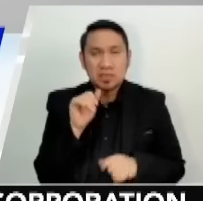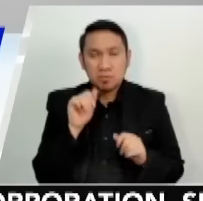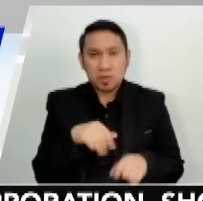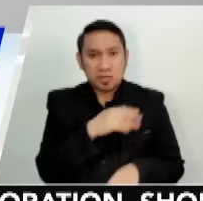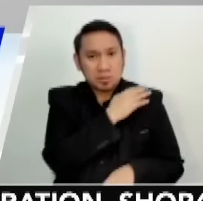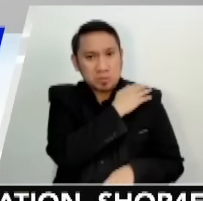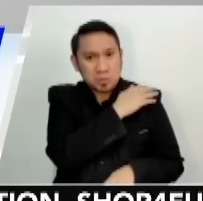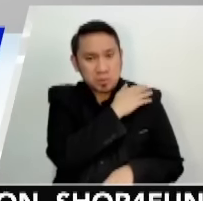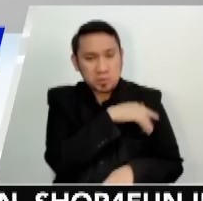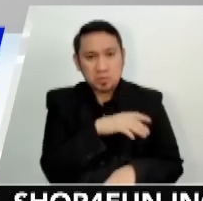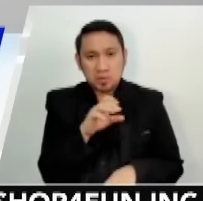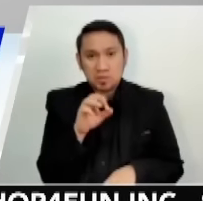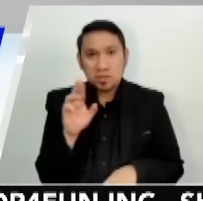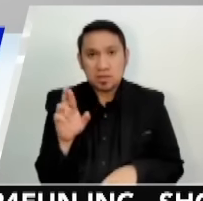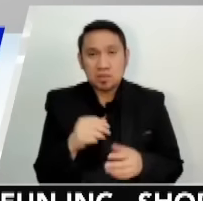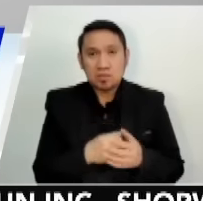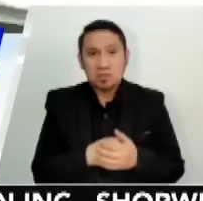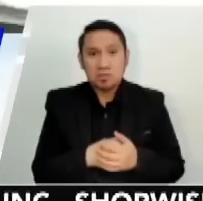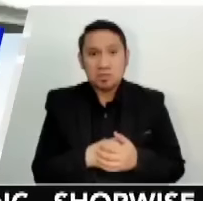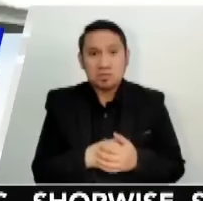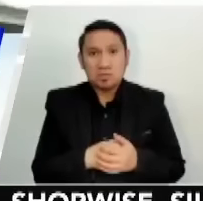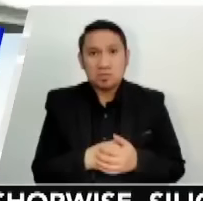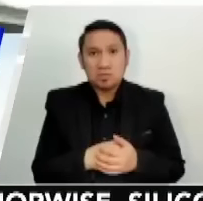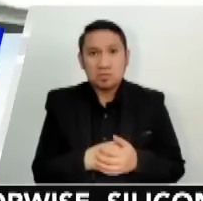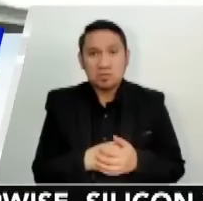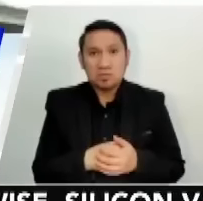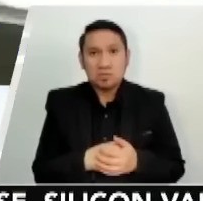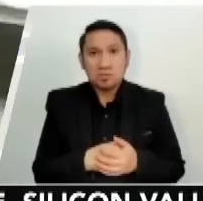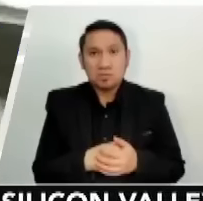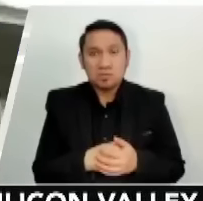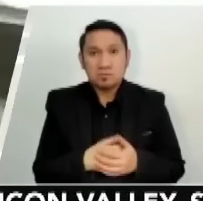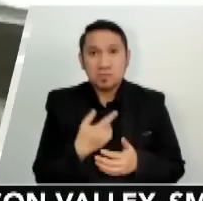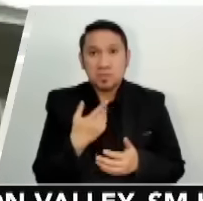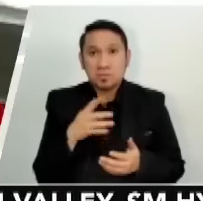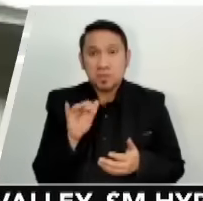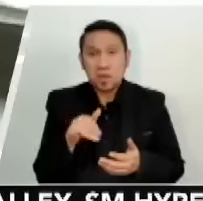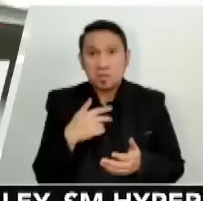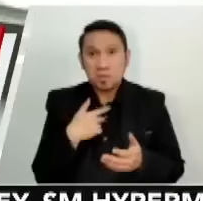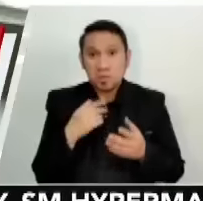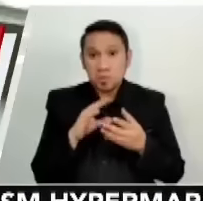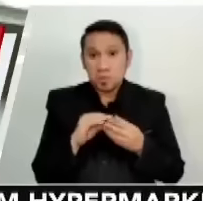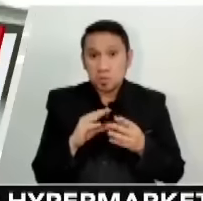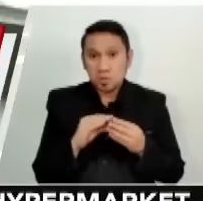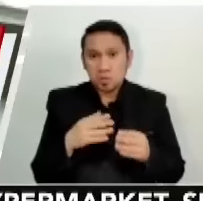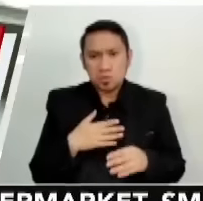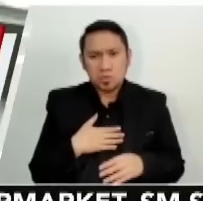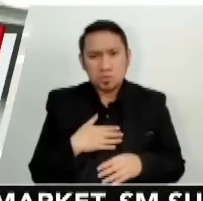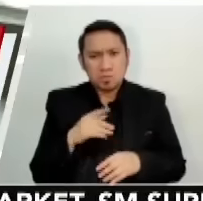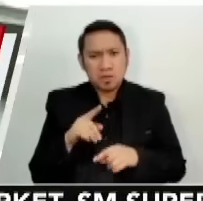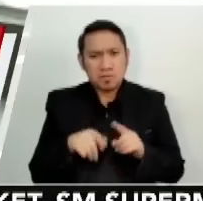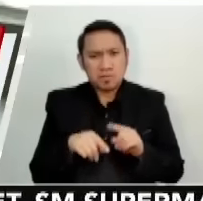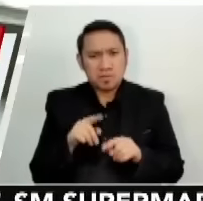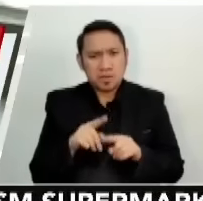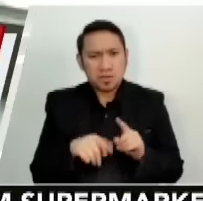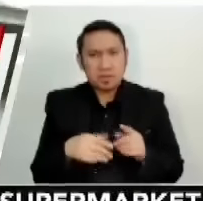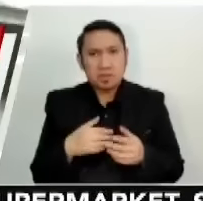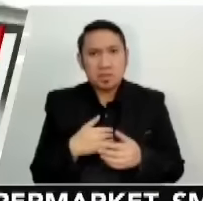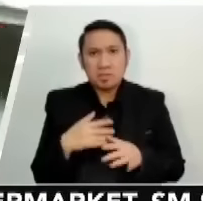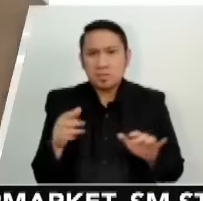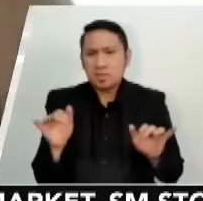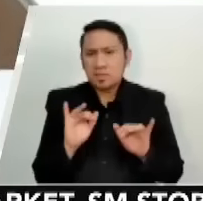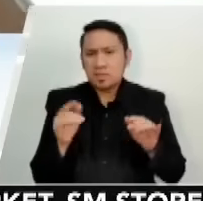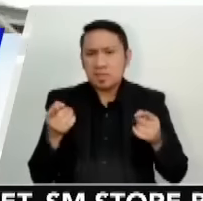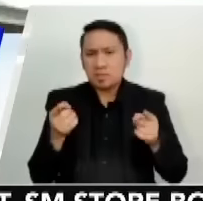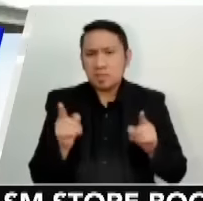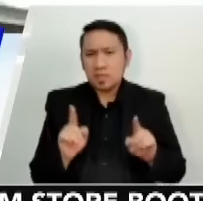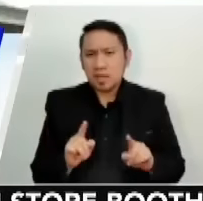room pagbaba sa Shaw Boulevard Station. That time din po, naikwento na sa akin kasi nung kaibigan ko na parang nangyari na sa kanya yon na